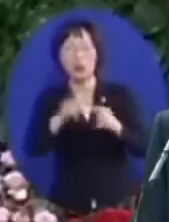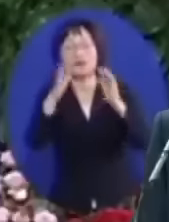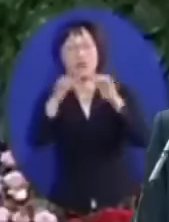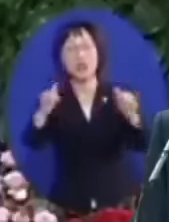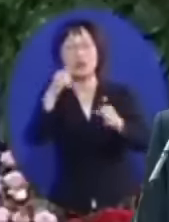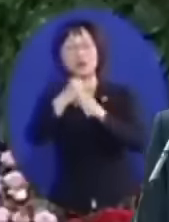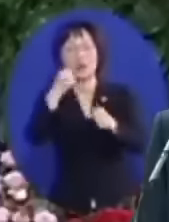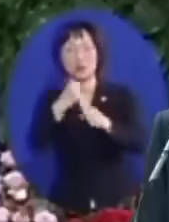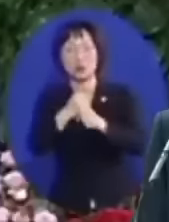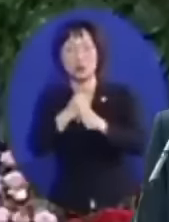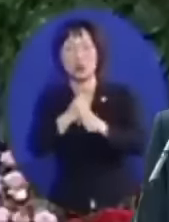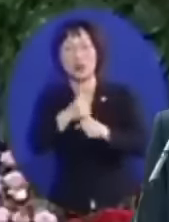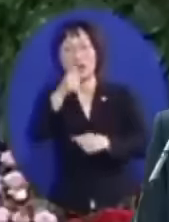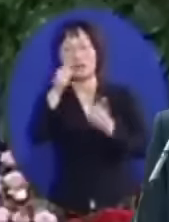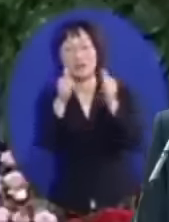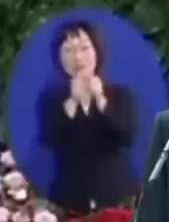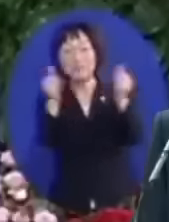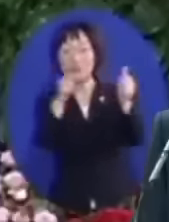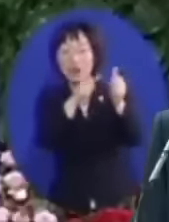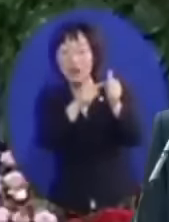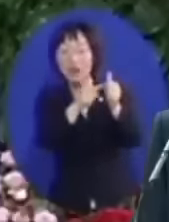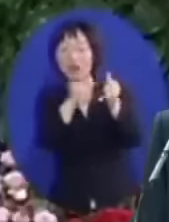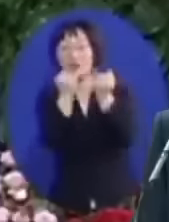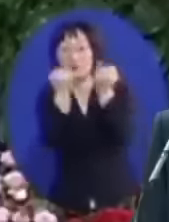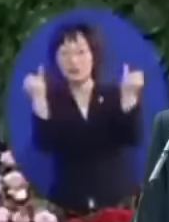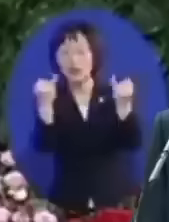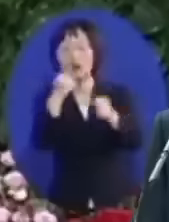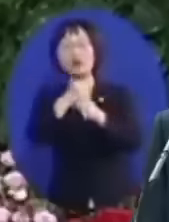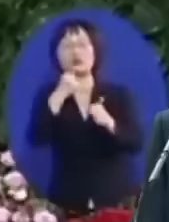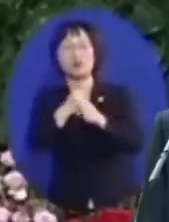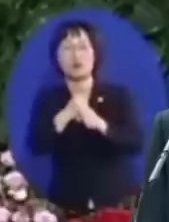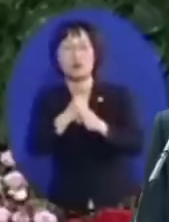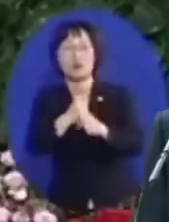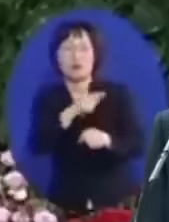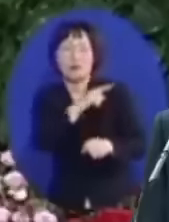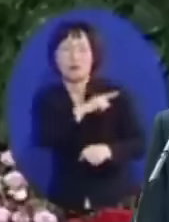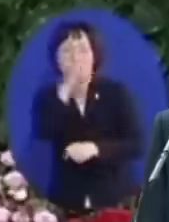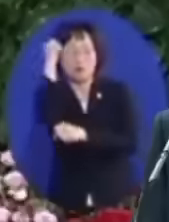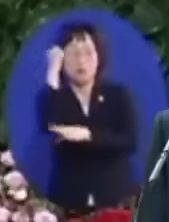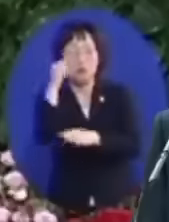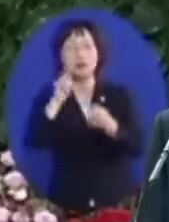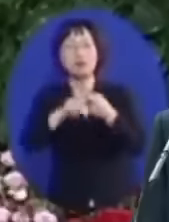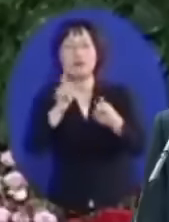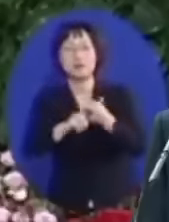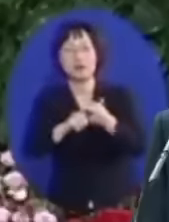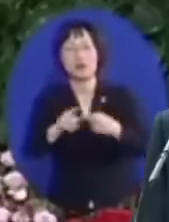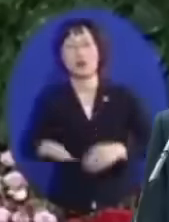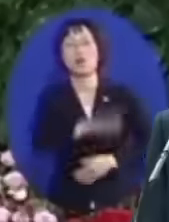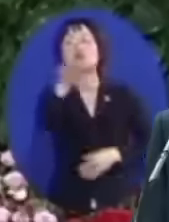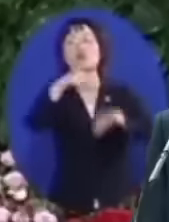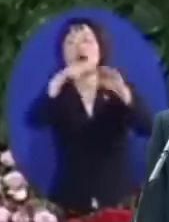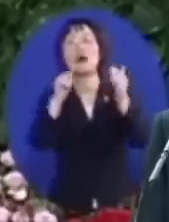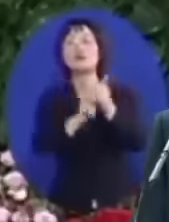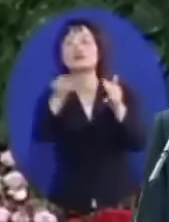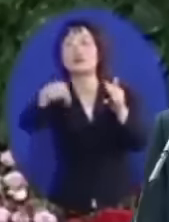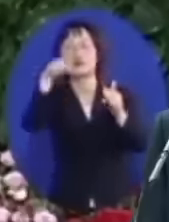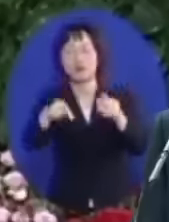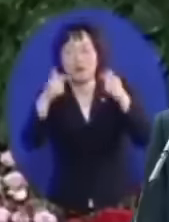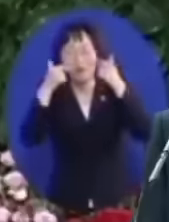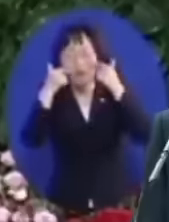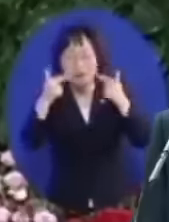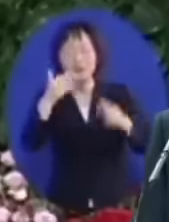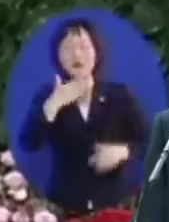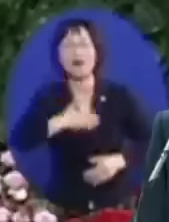사람을 창조하시되 남자와 여자를 창조하셨다는 이 가장 근본적인 사실을 우리가 마음속에 확실히 알아야 되는